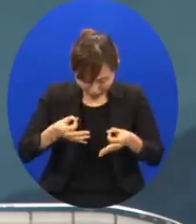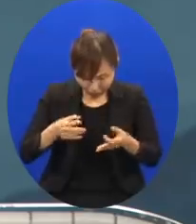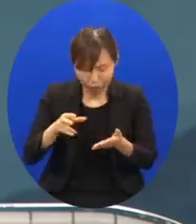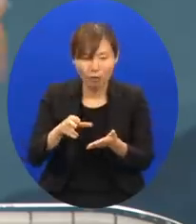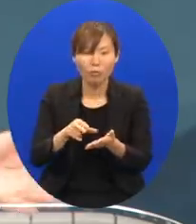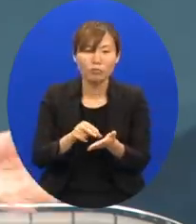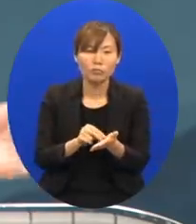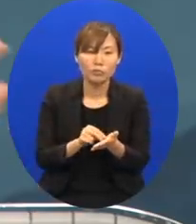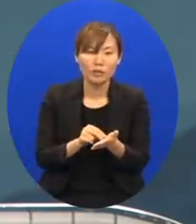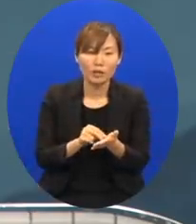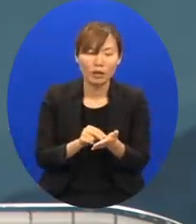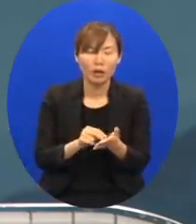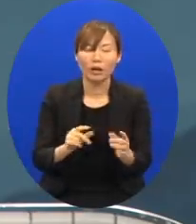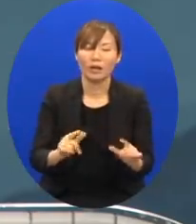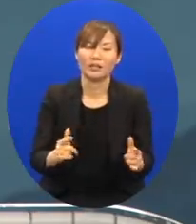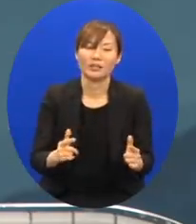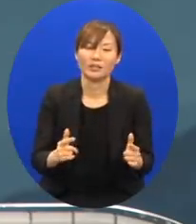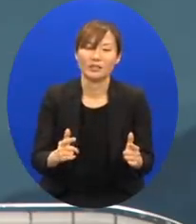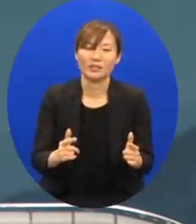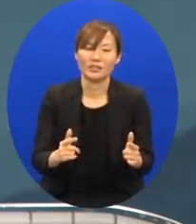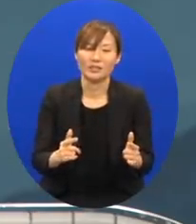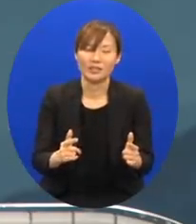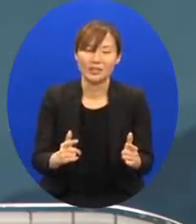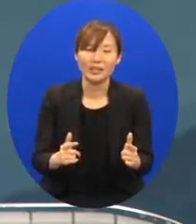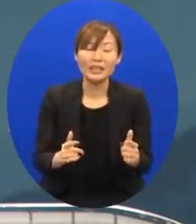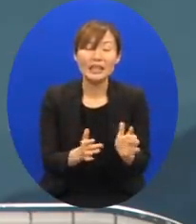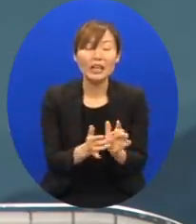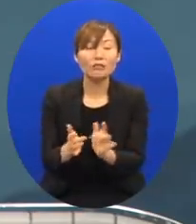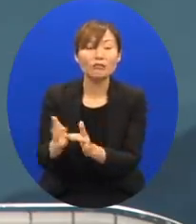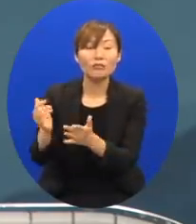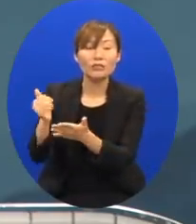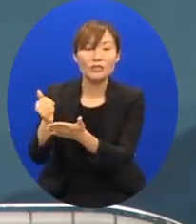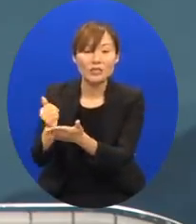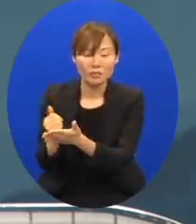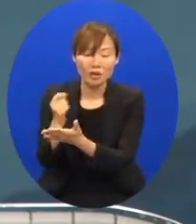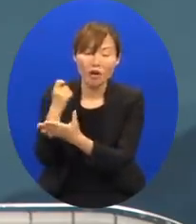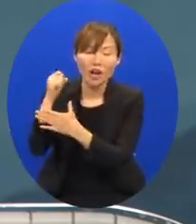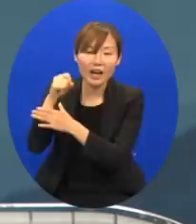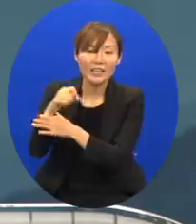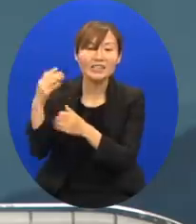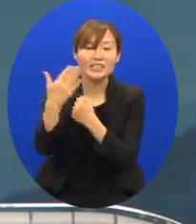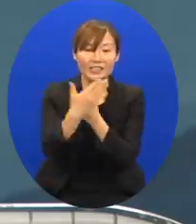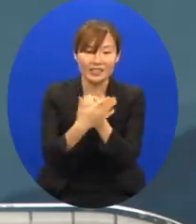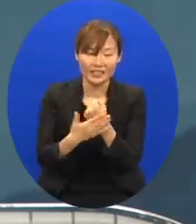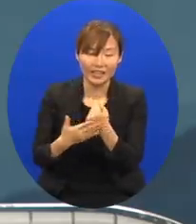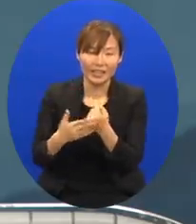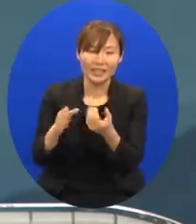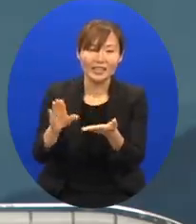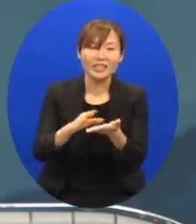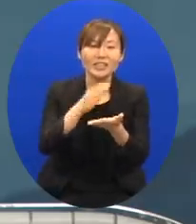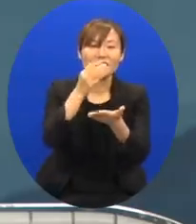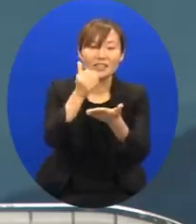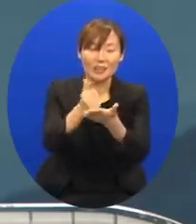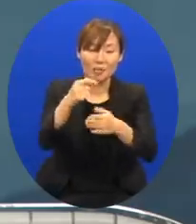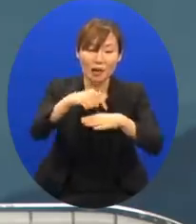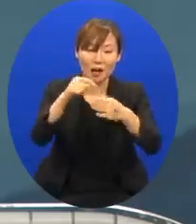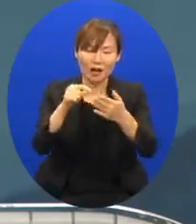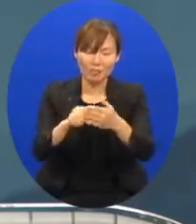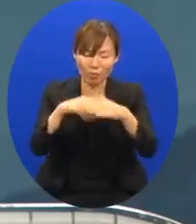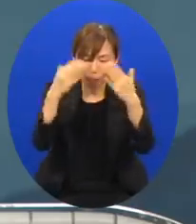예수를 믿는 모든 성도들에게 허락하신 그 내가 그리스도의 마음을 부어 주신 거예요